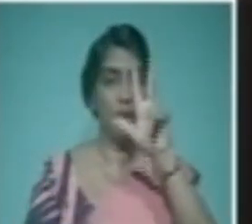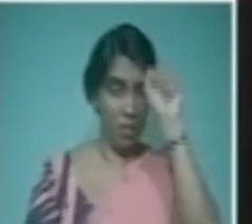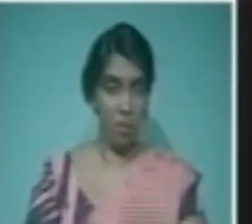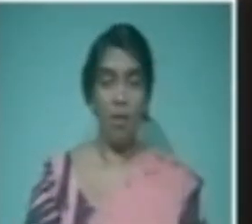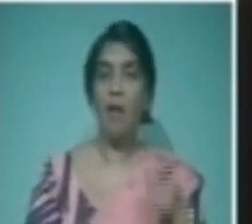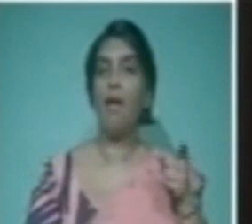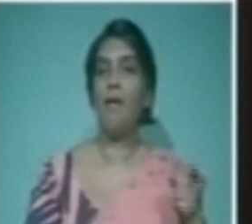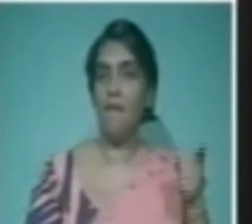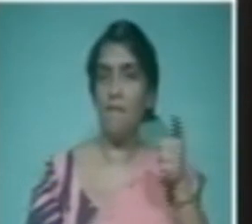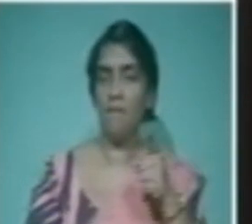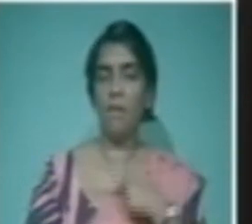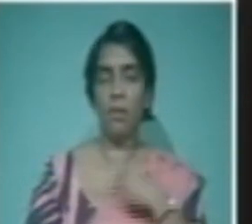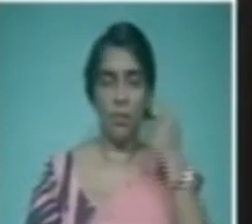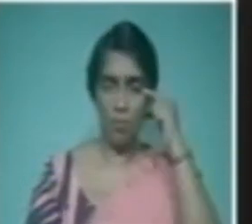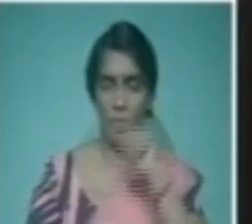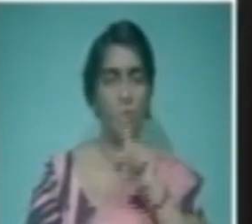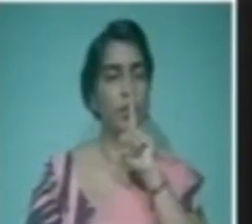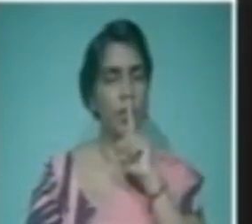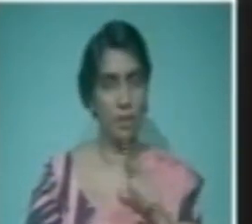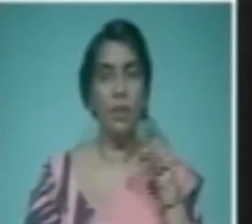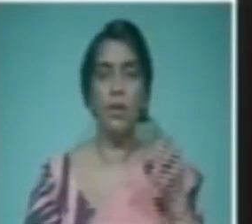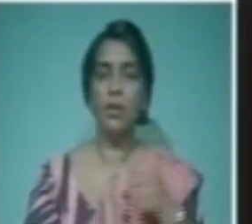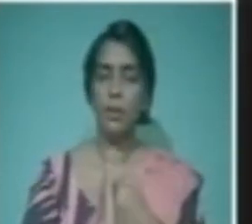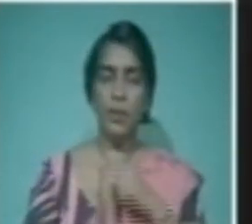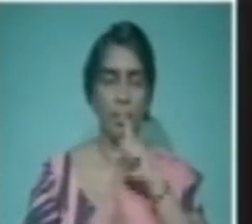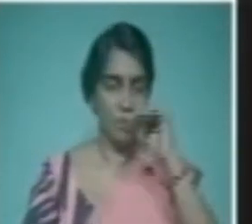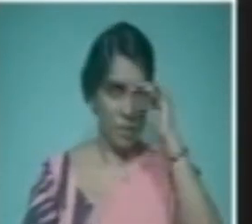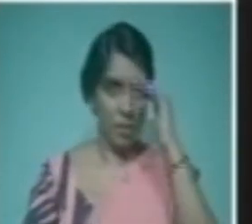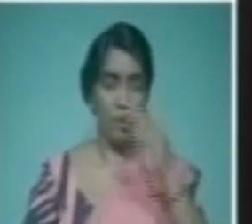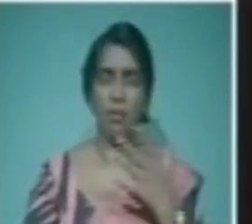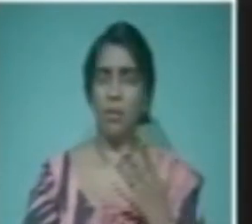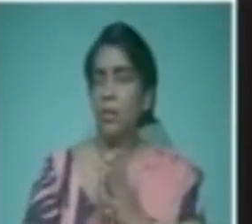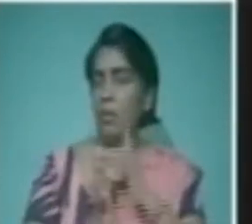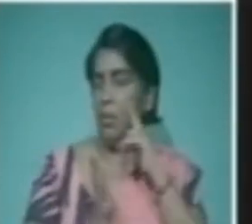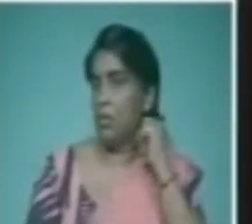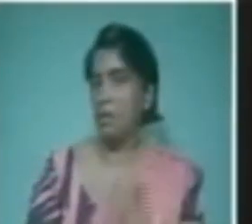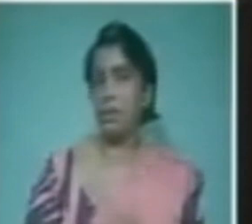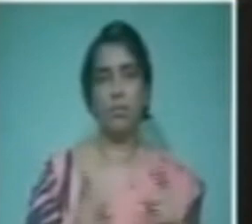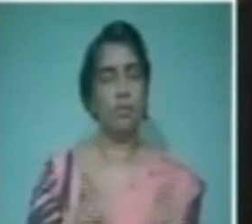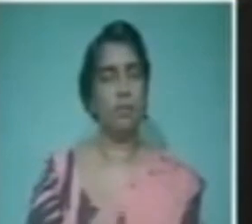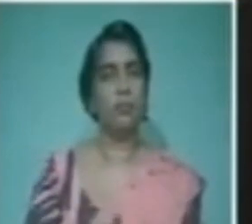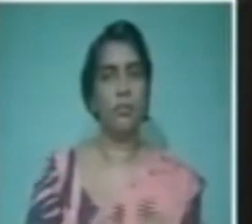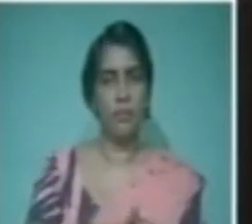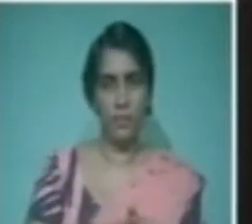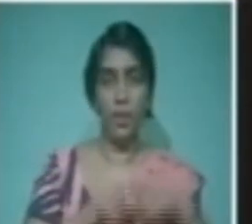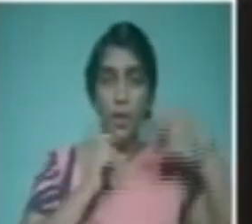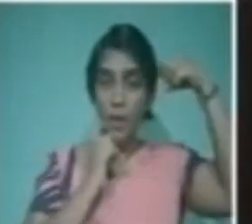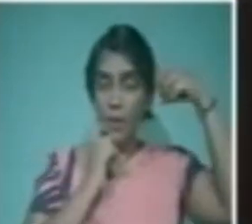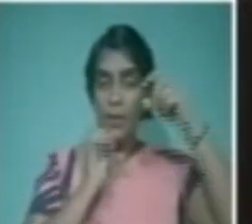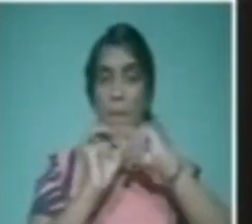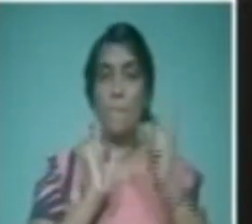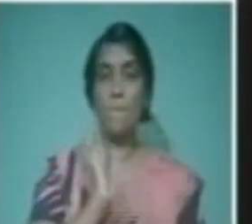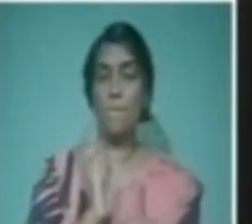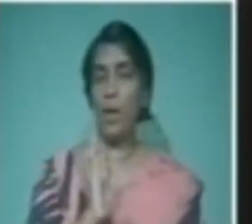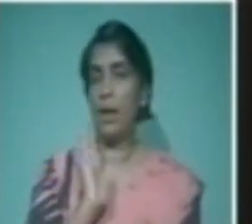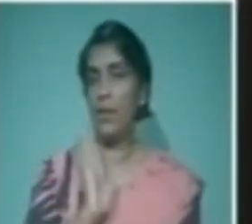kiyana karana vidiripat karala garu kathanayakathumani dara ganna beri akarayata viduli bili wedi wima